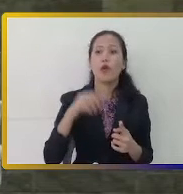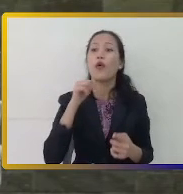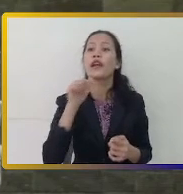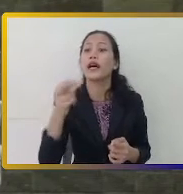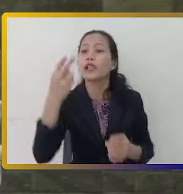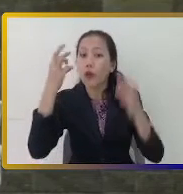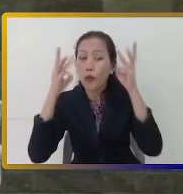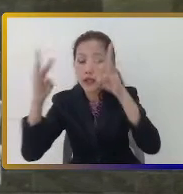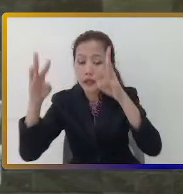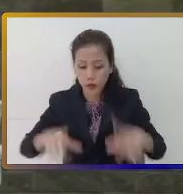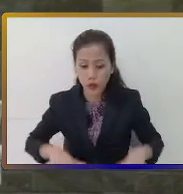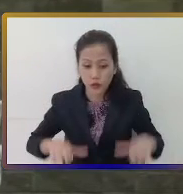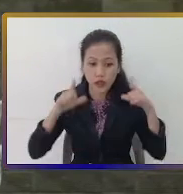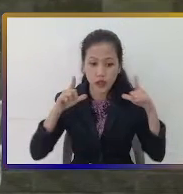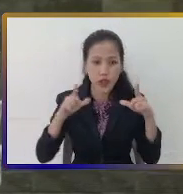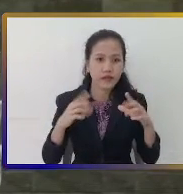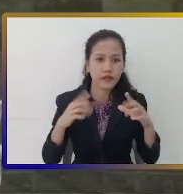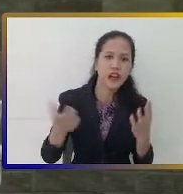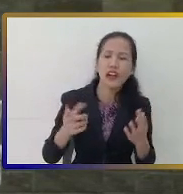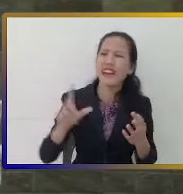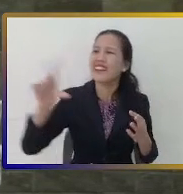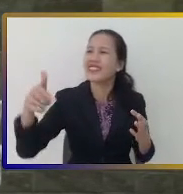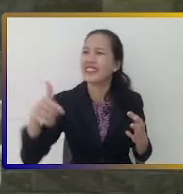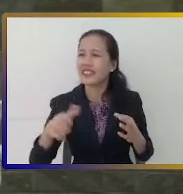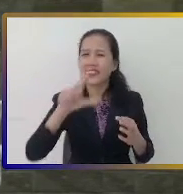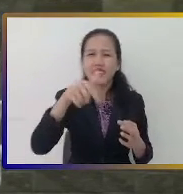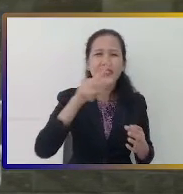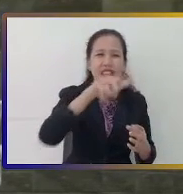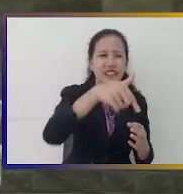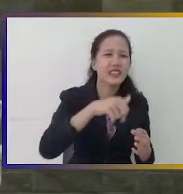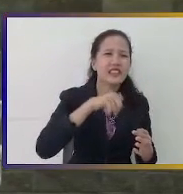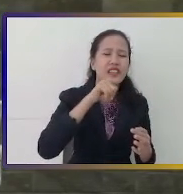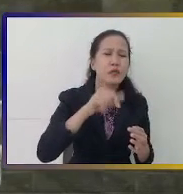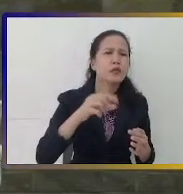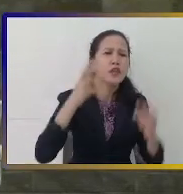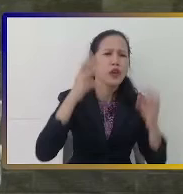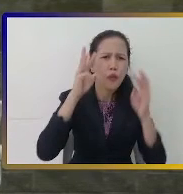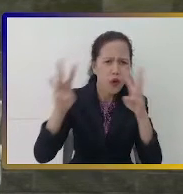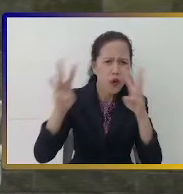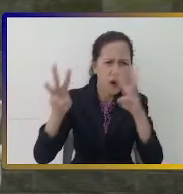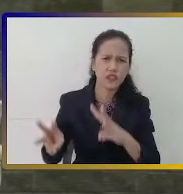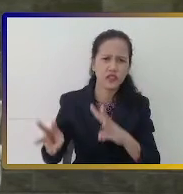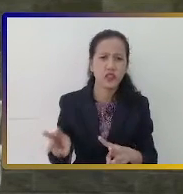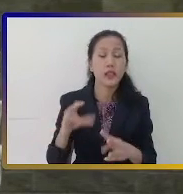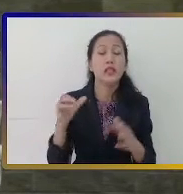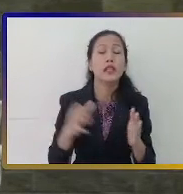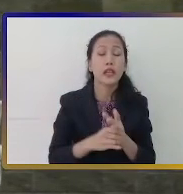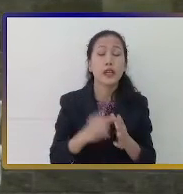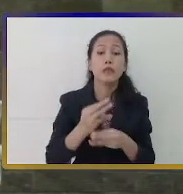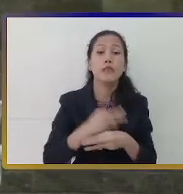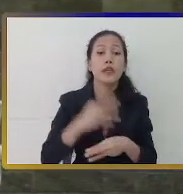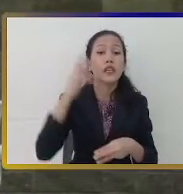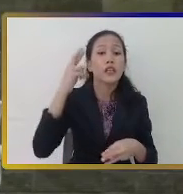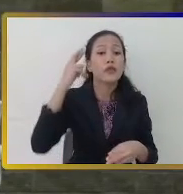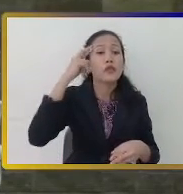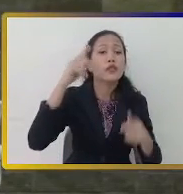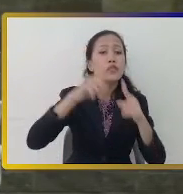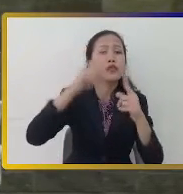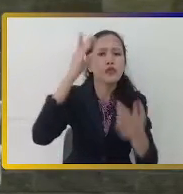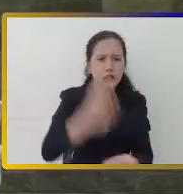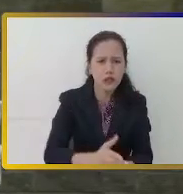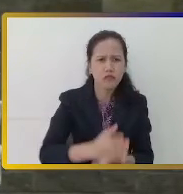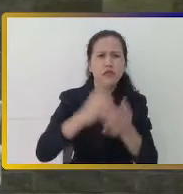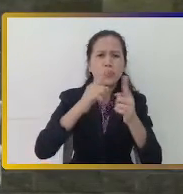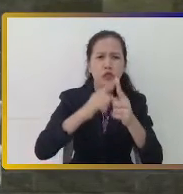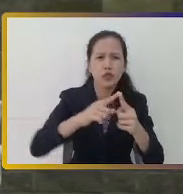Marami kang mamimiss na dapat, ito'y matutunan mo, may apply mo sa buhay mo, and that you are hindering yourselves para makilala ang